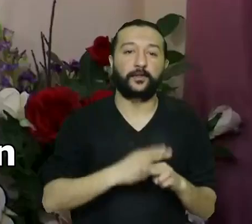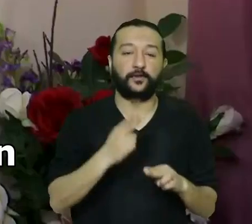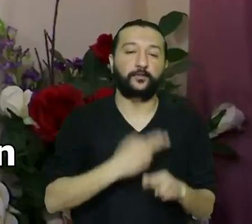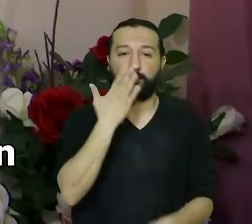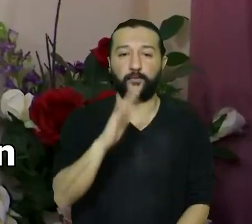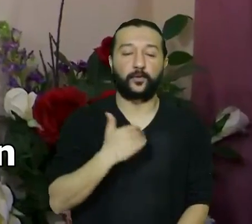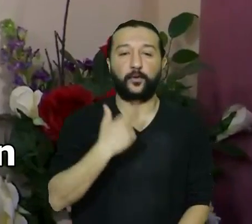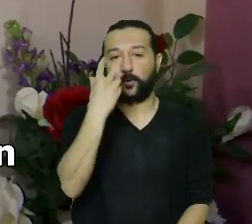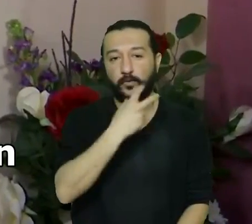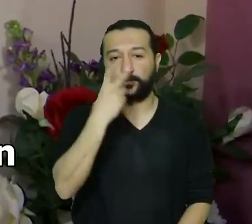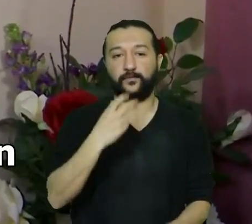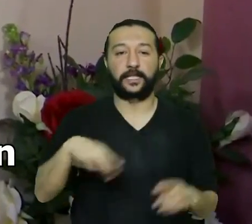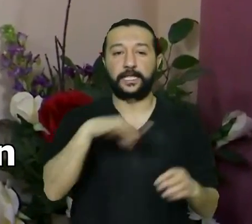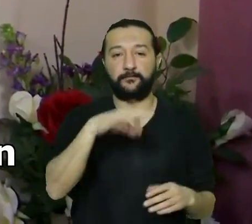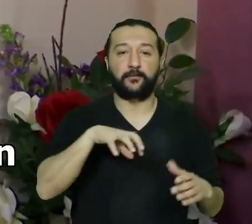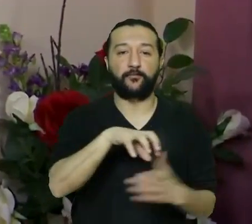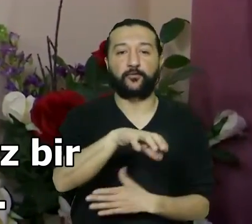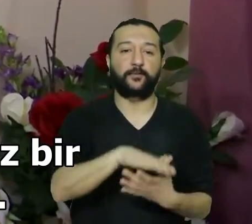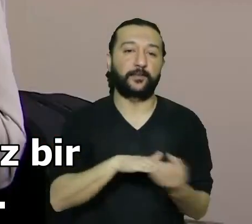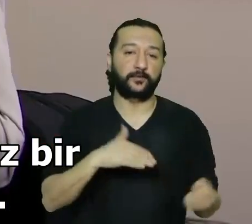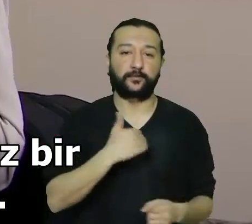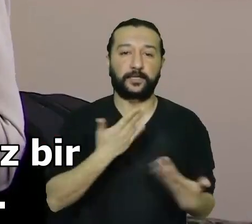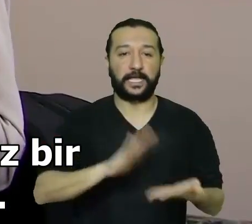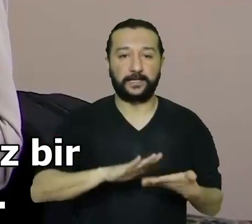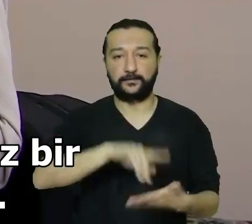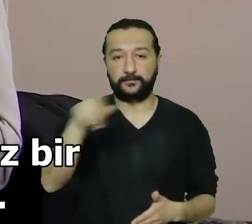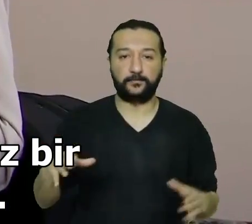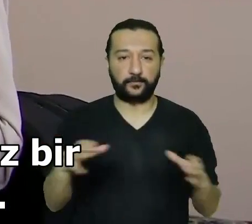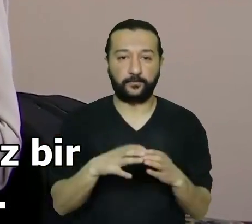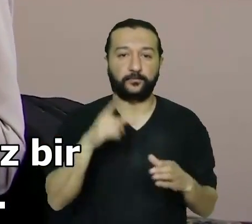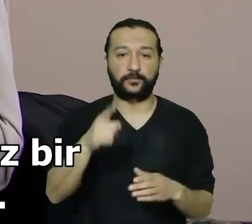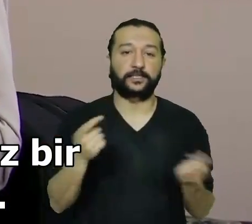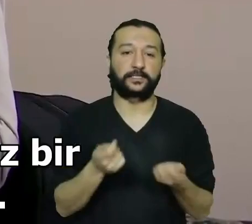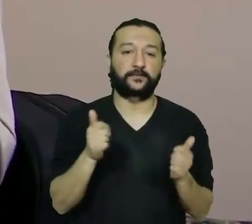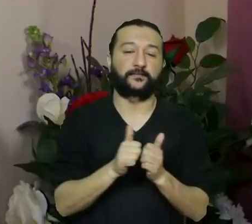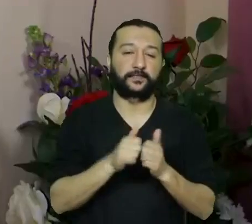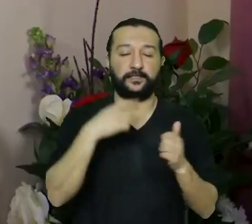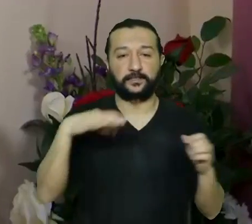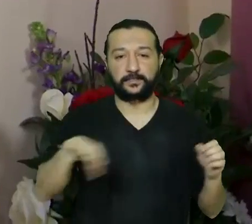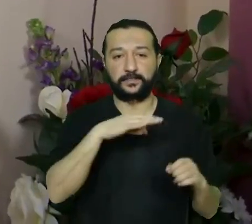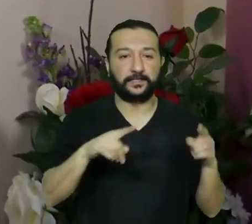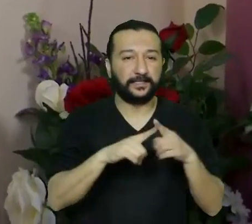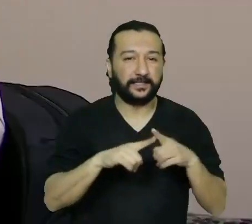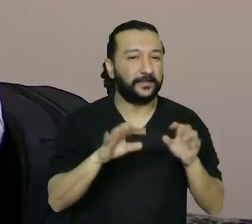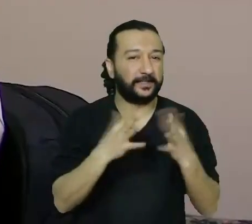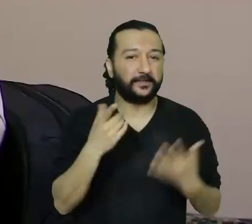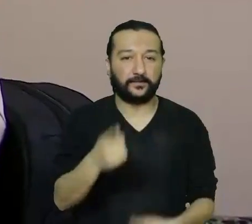yok. Konservatuvardan keman bölümünden mezunum. Arkadaşlarımla kurduğumuz bir trio var, orada çalıyorum. Trio?